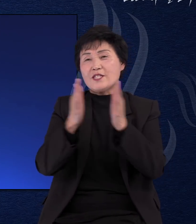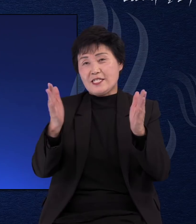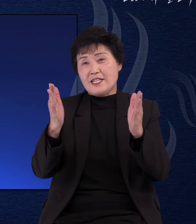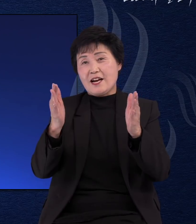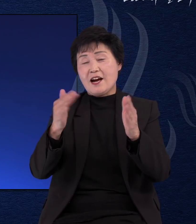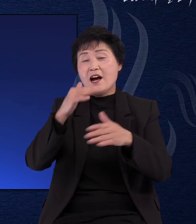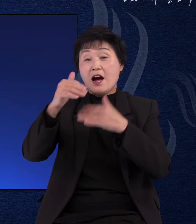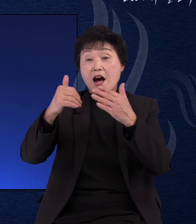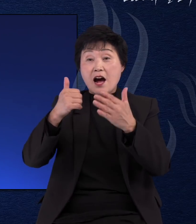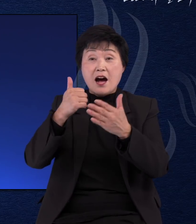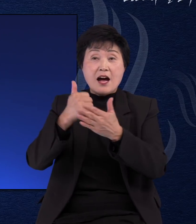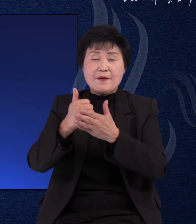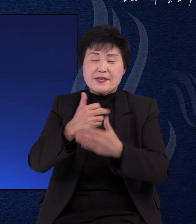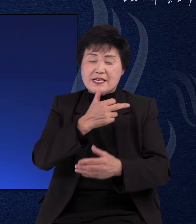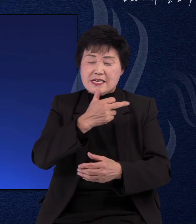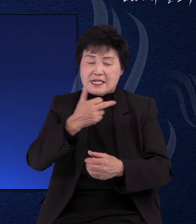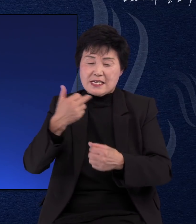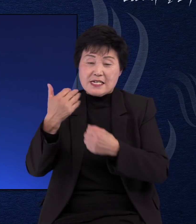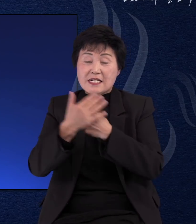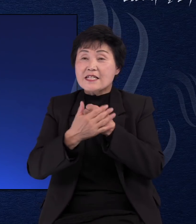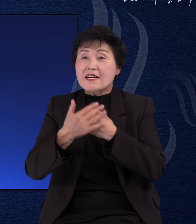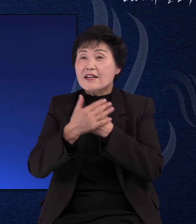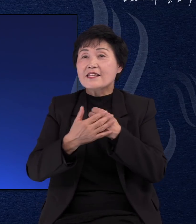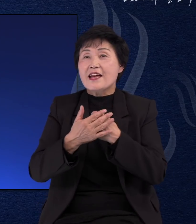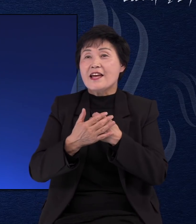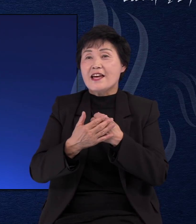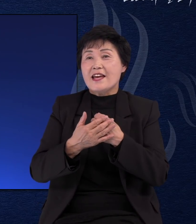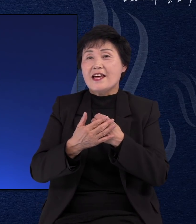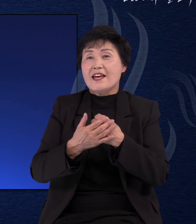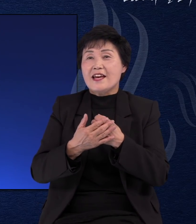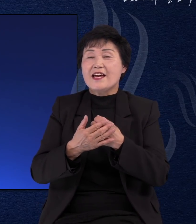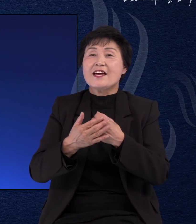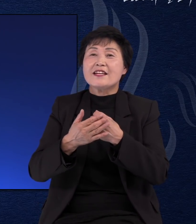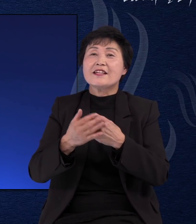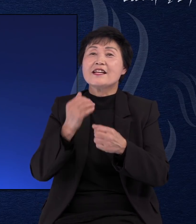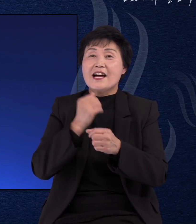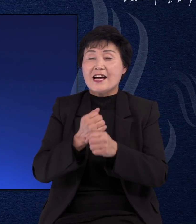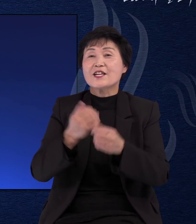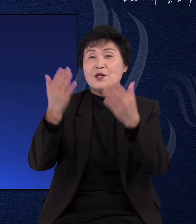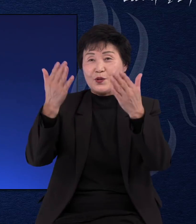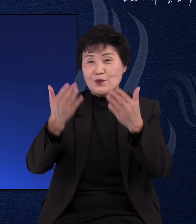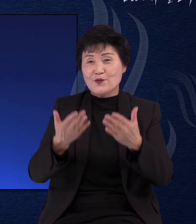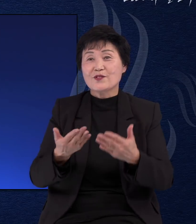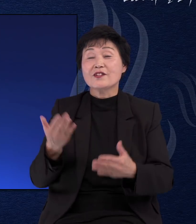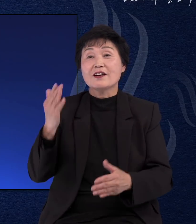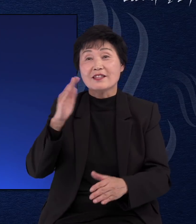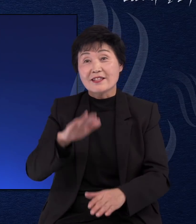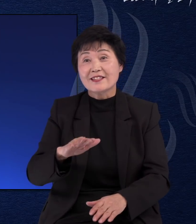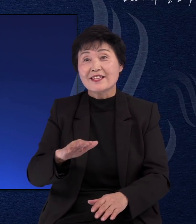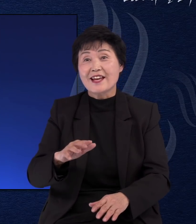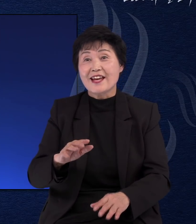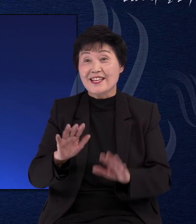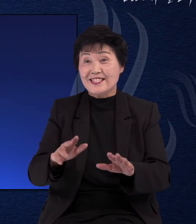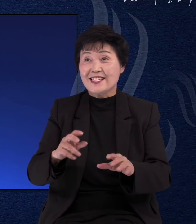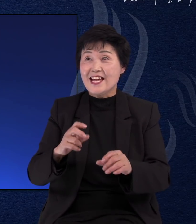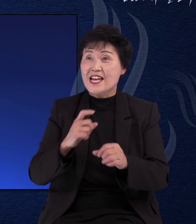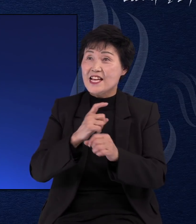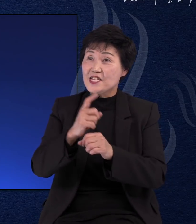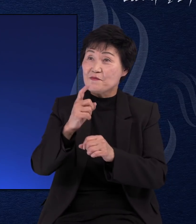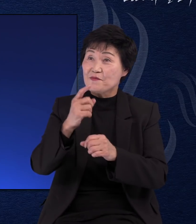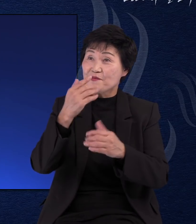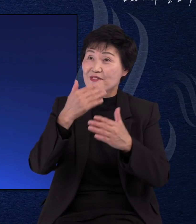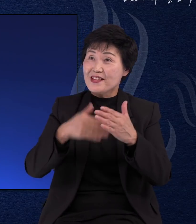하나님께서 놀라운 사역의 정점에 이르도록 해주셨는데, 이제 10분 남아서 말씀을 마무리해야